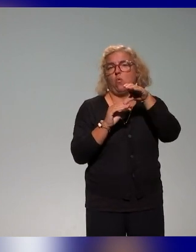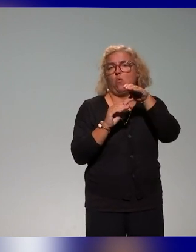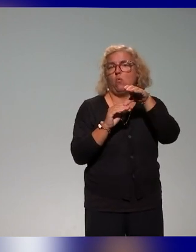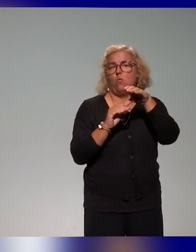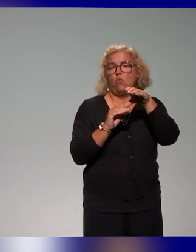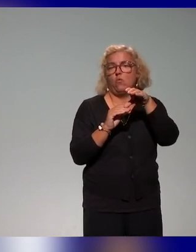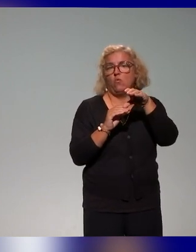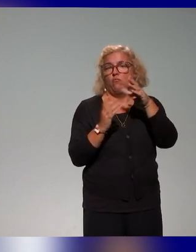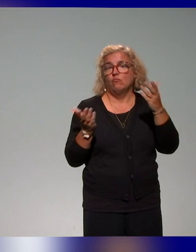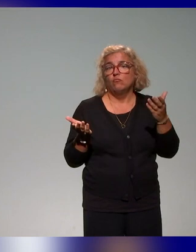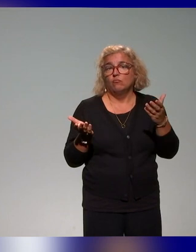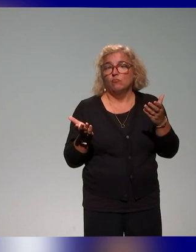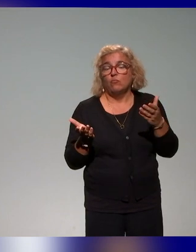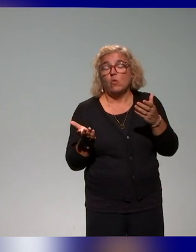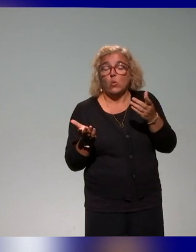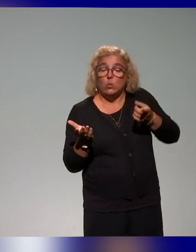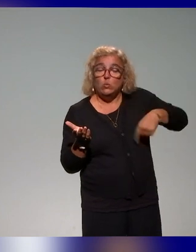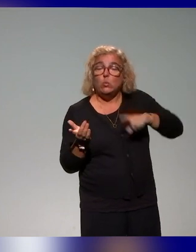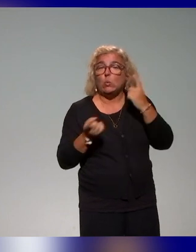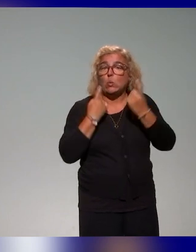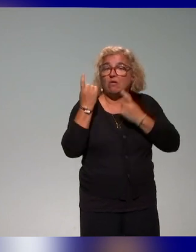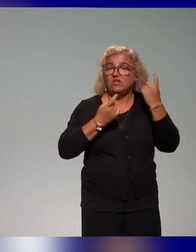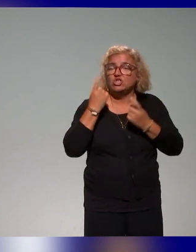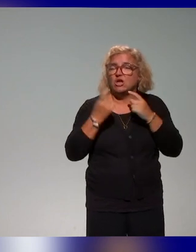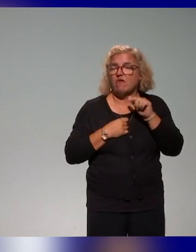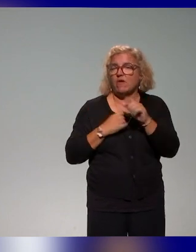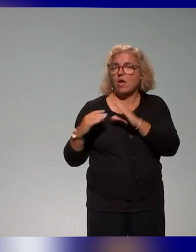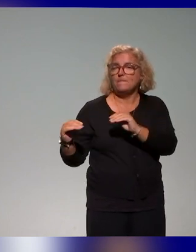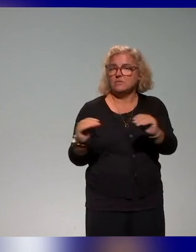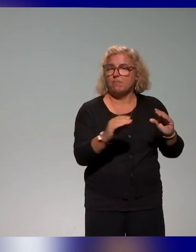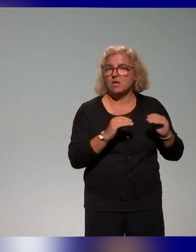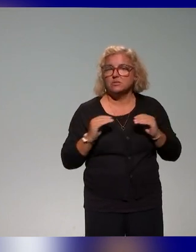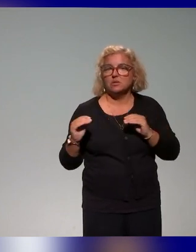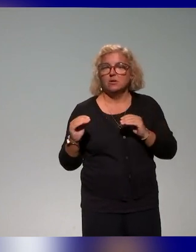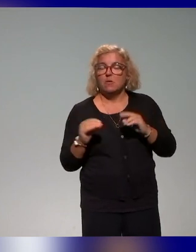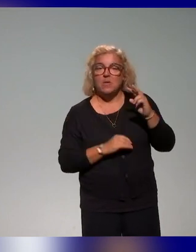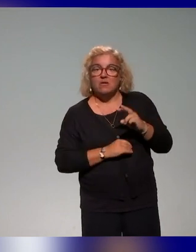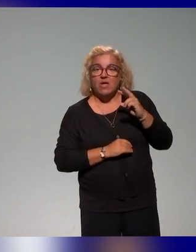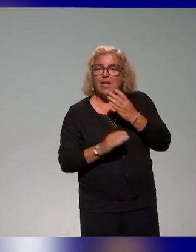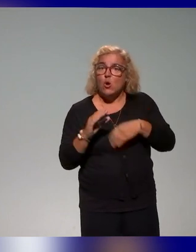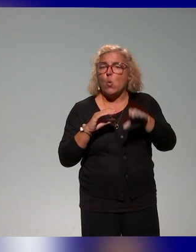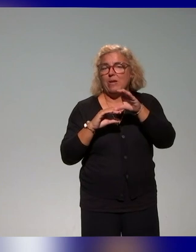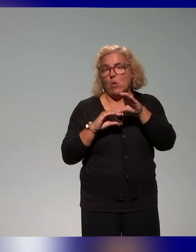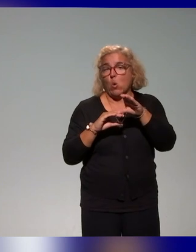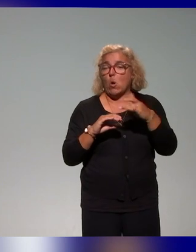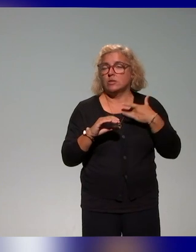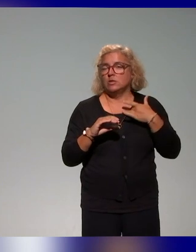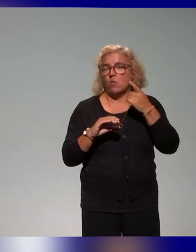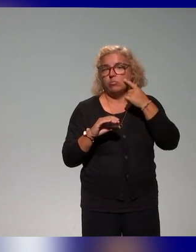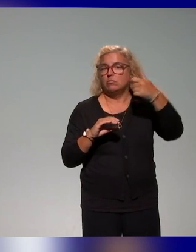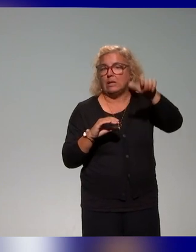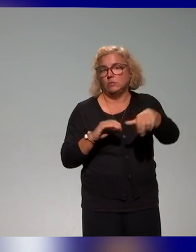certains sur lesquels on va réfléchir à les mettre en place, parce que c'est vrai que ça peut être aussi des compléments assez pertinents pour les utilisateurs.